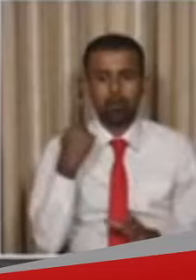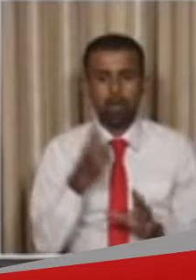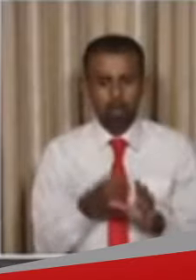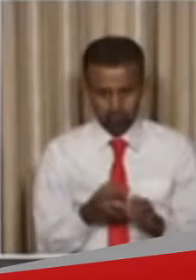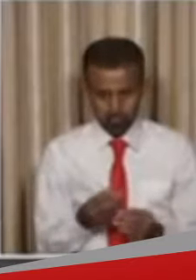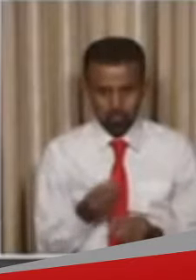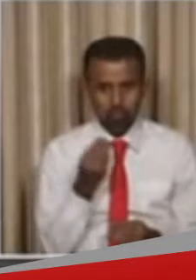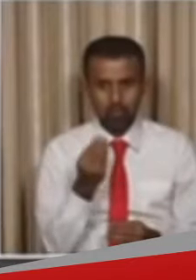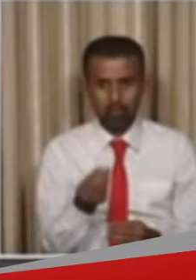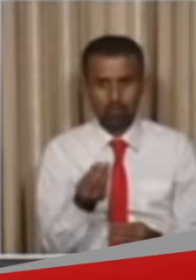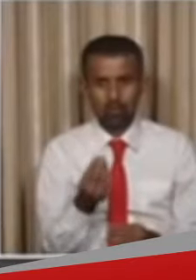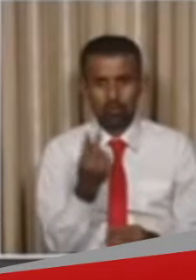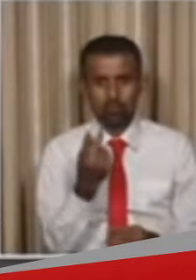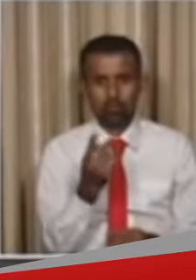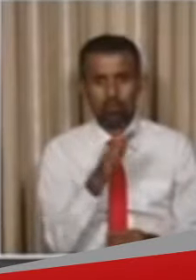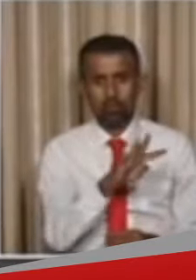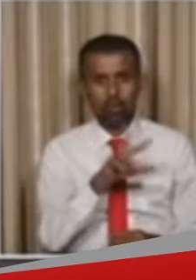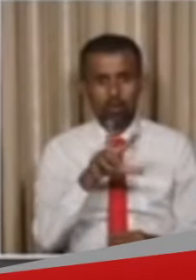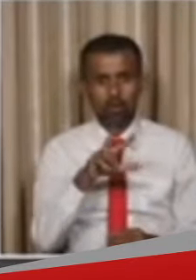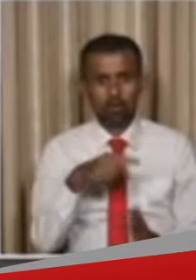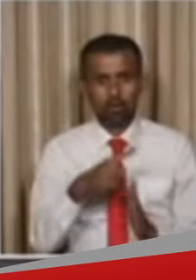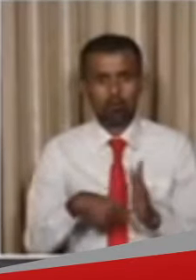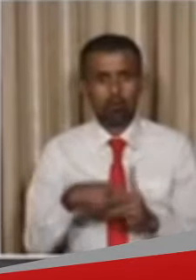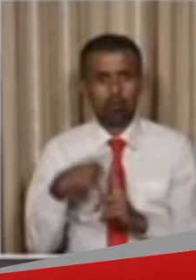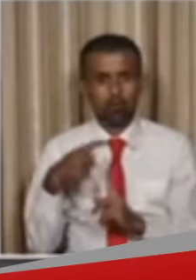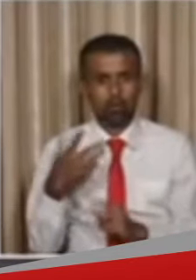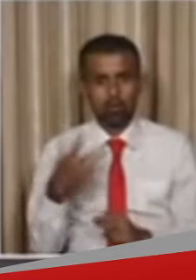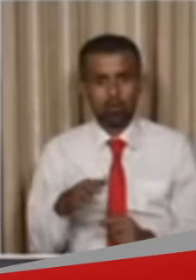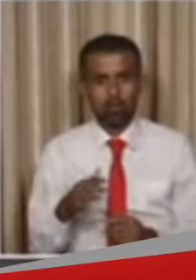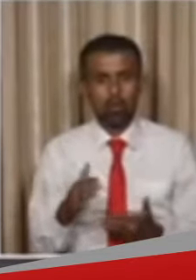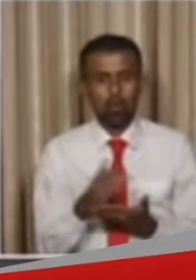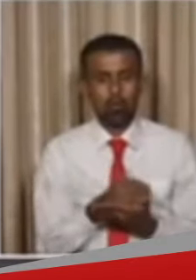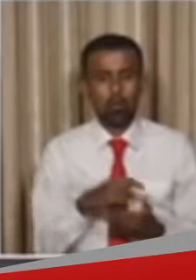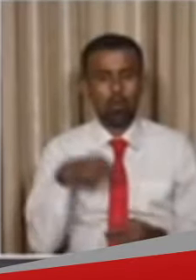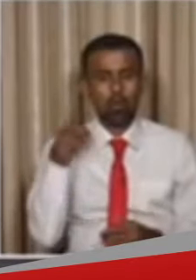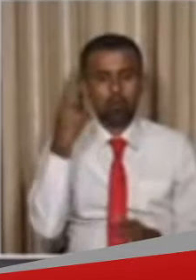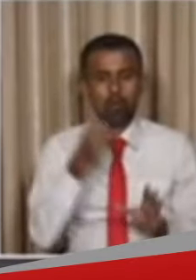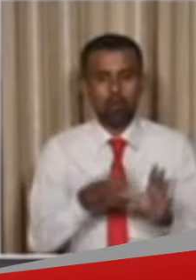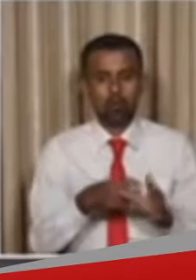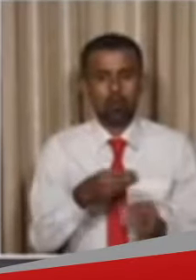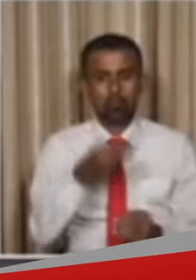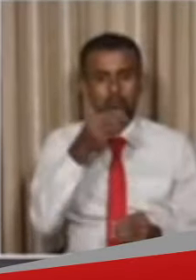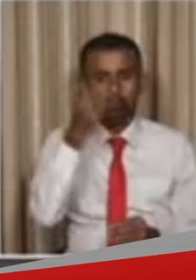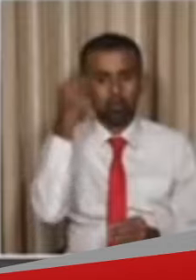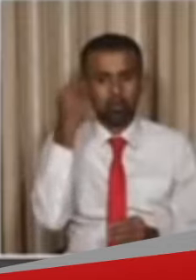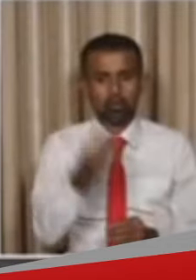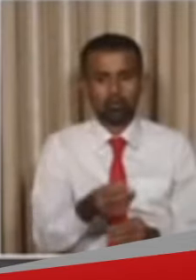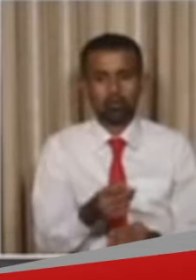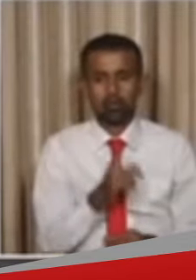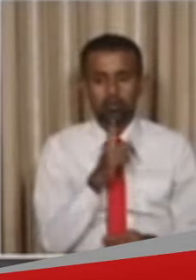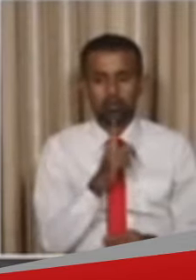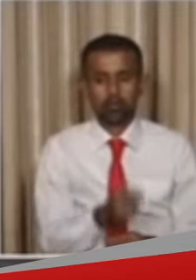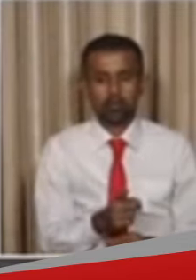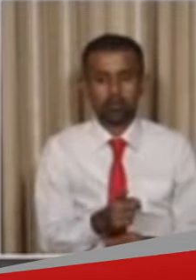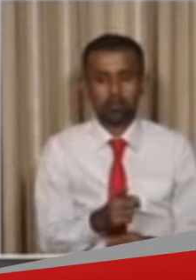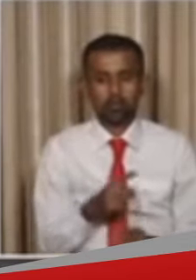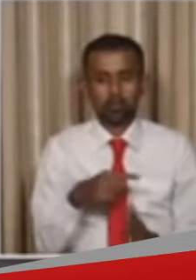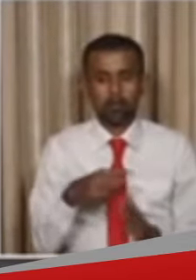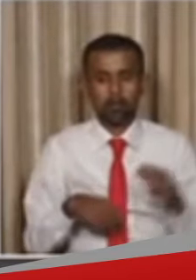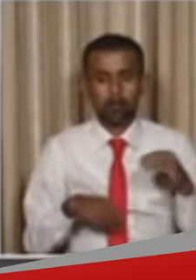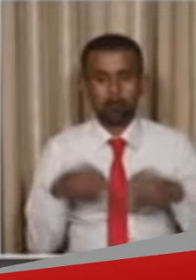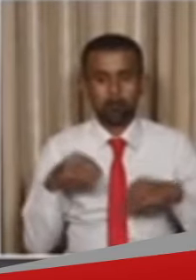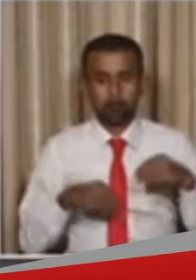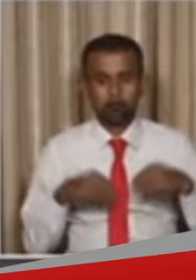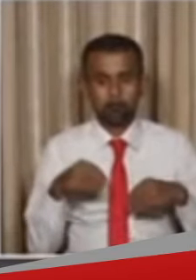කරනවලු. 20.48 මේ රට සංවර්ධනය වෙනවලු. හැමදේම ලබන අවුරුද්ද වැඩි කරනවලු. මේ කියන්නේ දේශපාලන